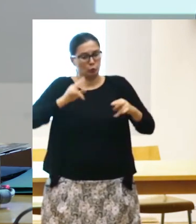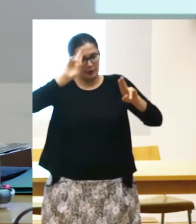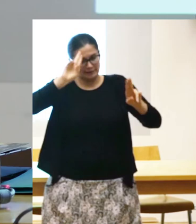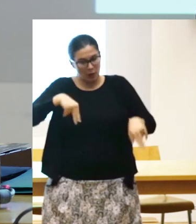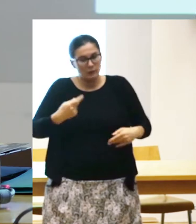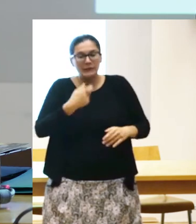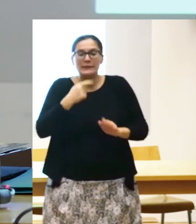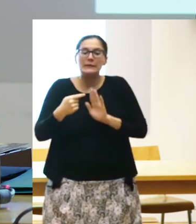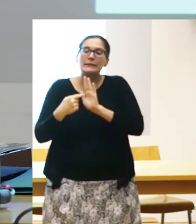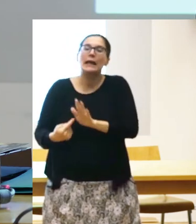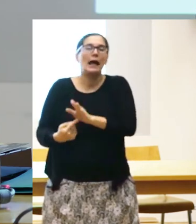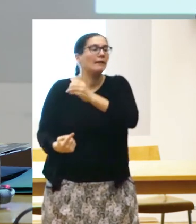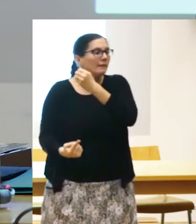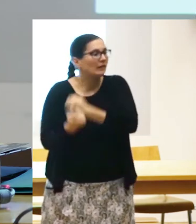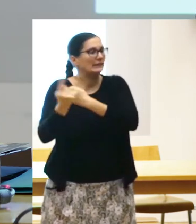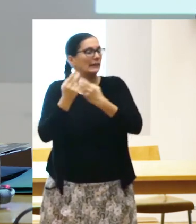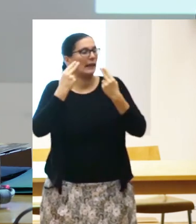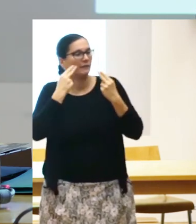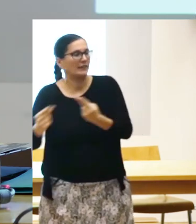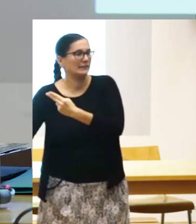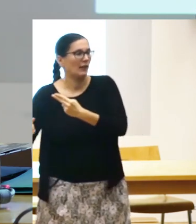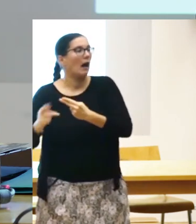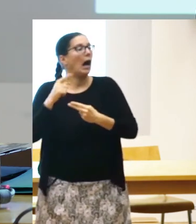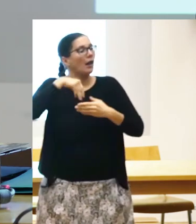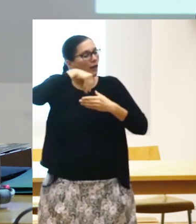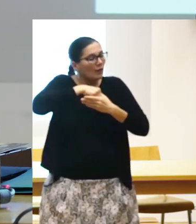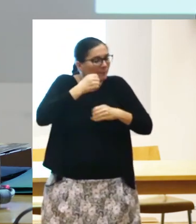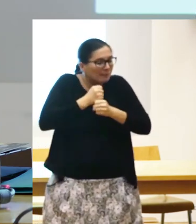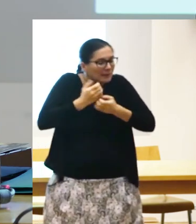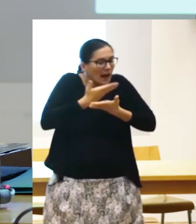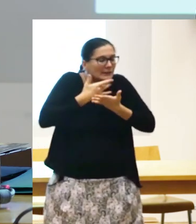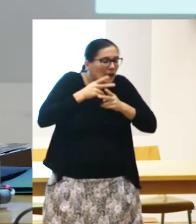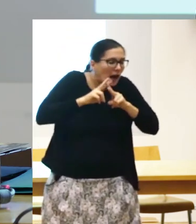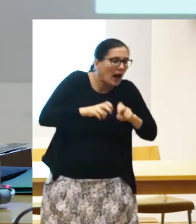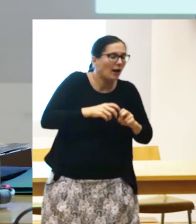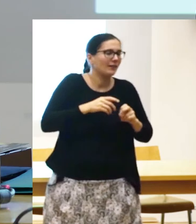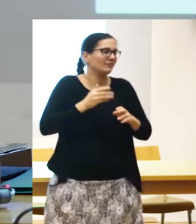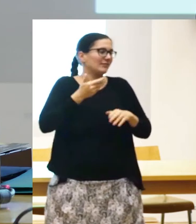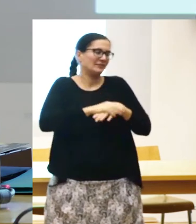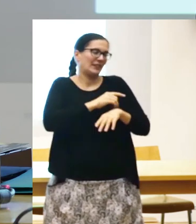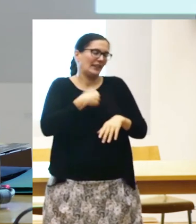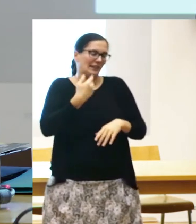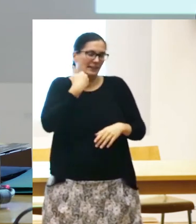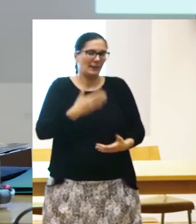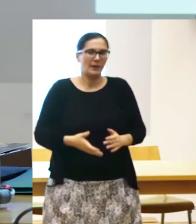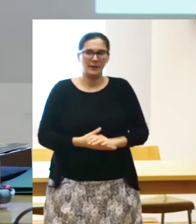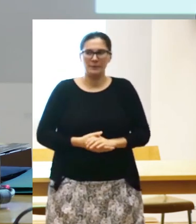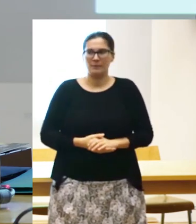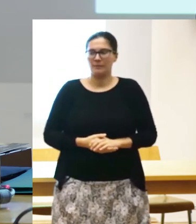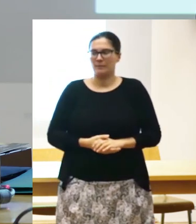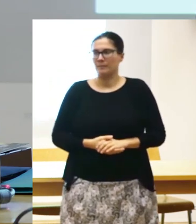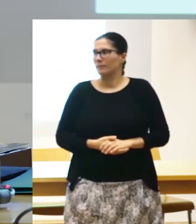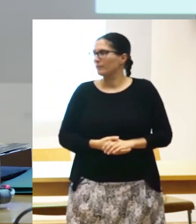výsledek. Téma, základní vlastně cíl, tak já se vracím k tomu, co říkala Tereza Stejskalová, já